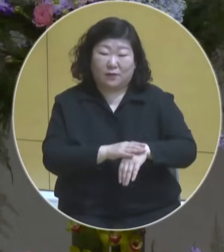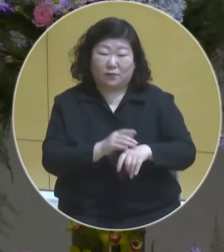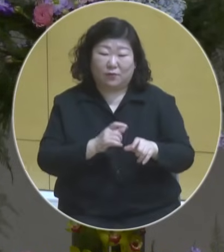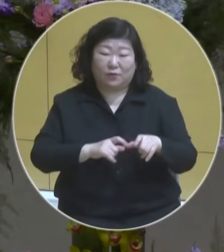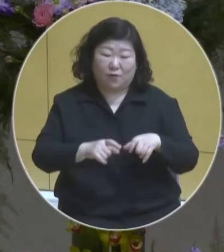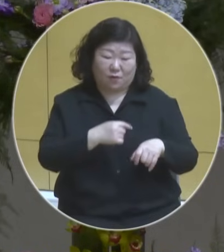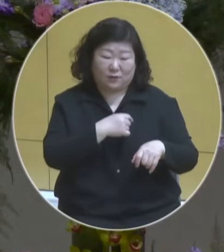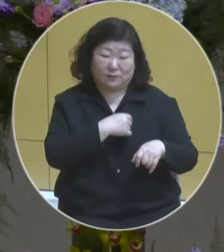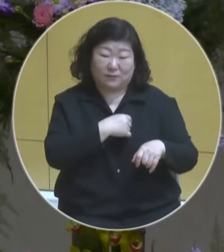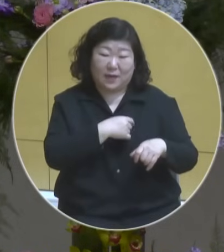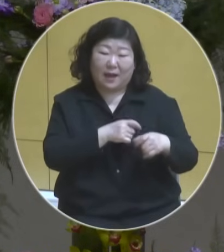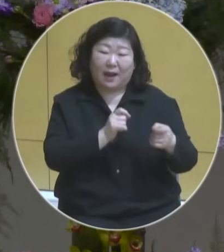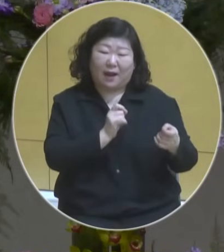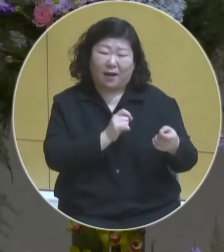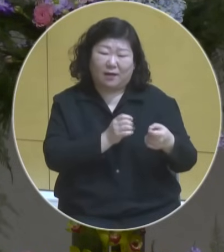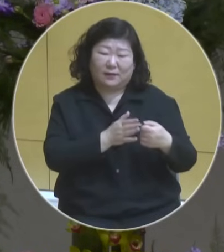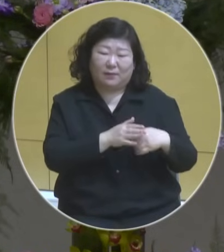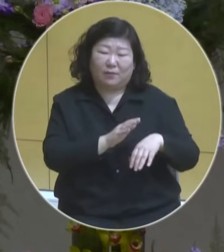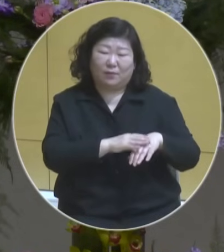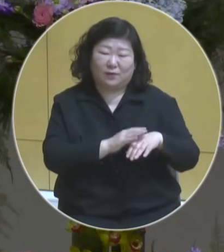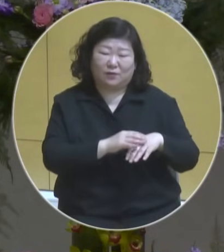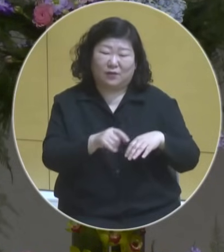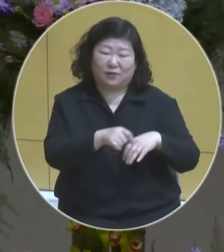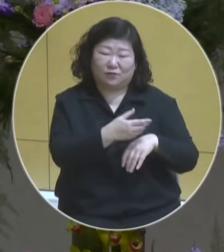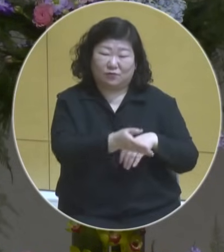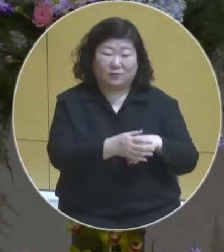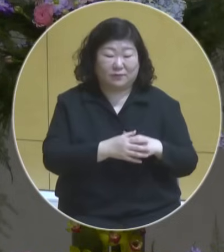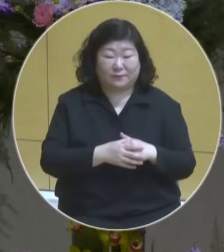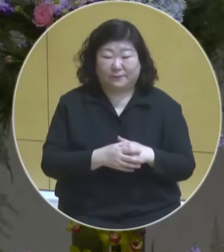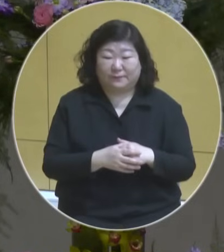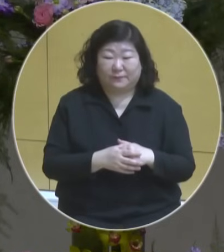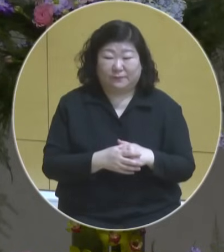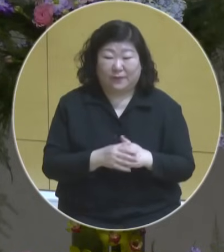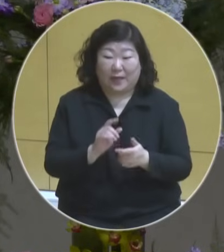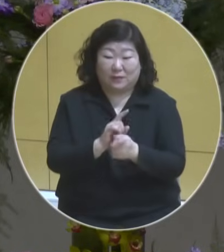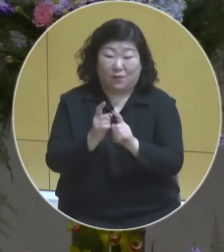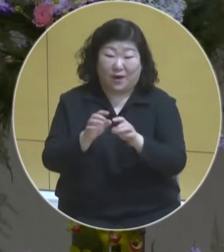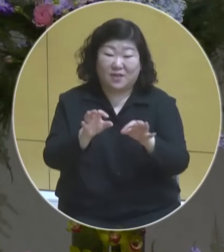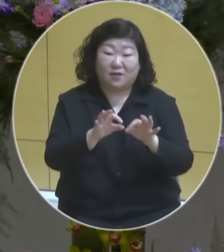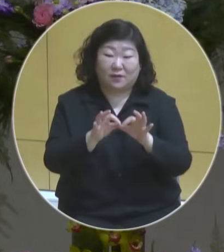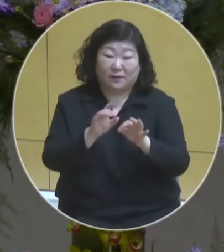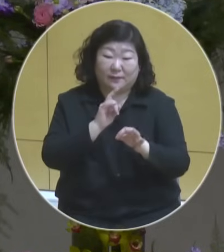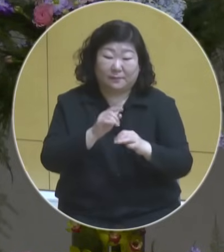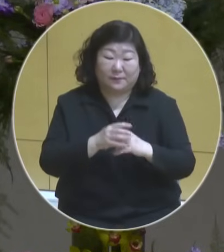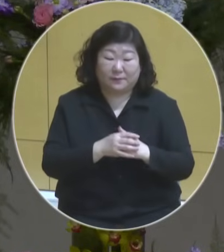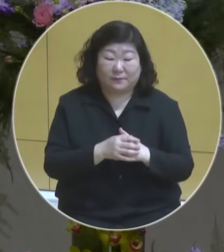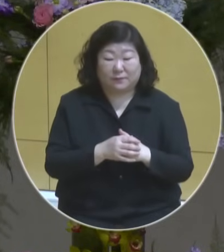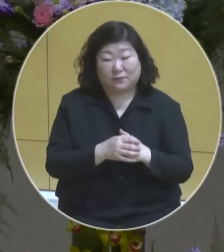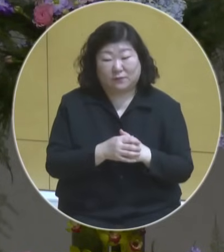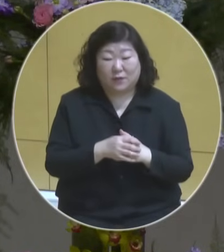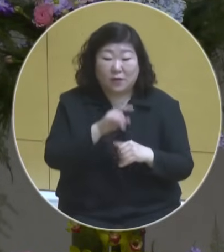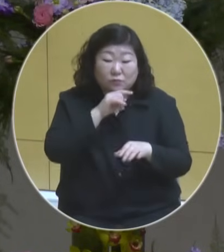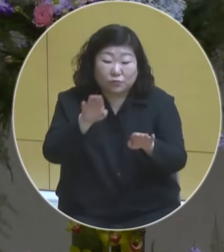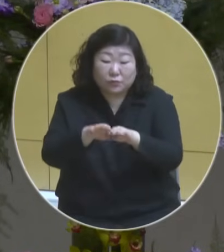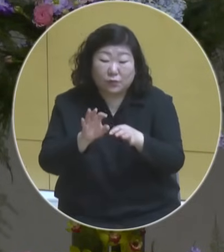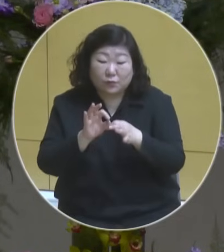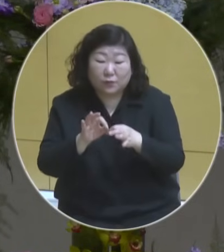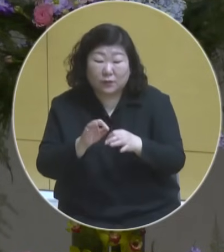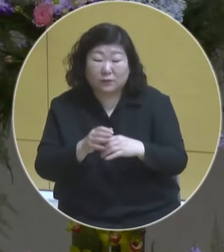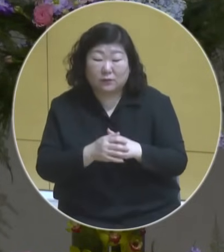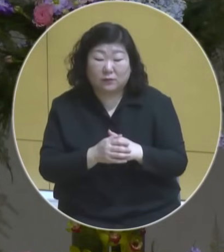합니다 여러분 그렇다면 오늘 우리는이 주일 예배를 통해서 주일을 통해서 이스라엘 백성들은 어떻게